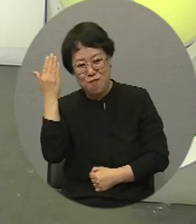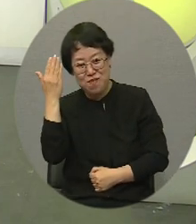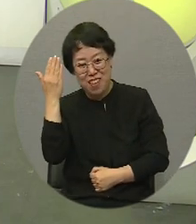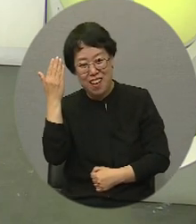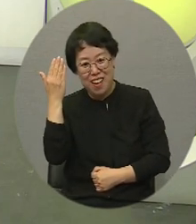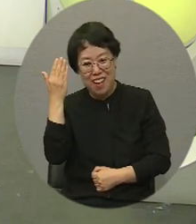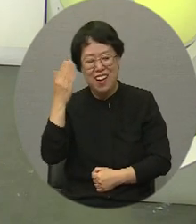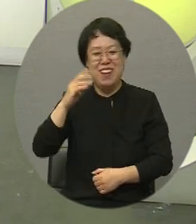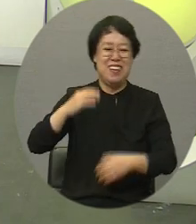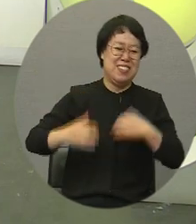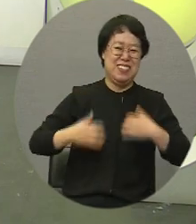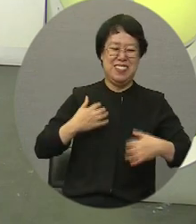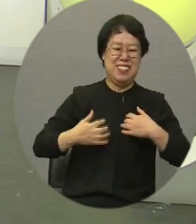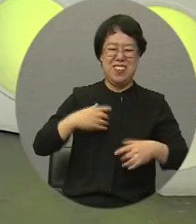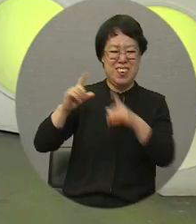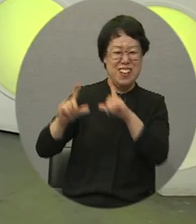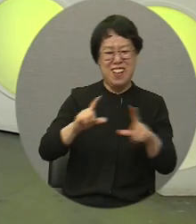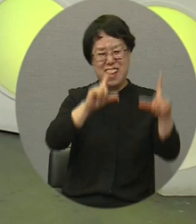즐겨보자고